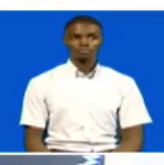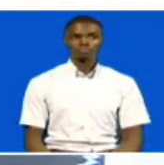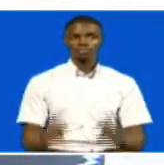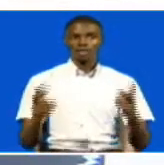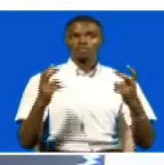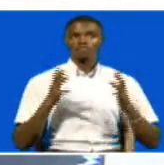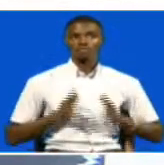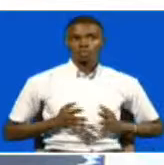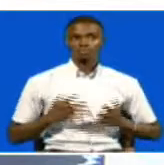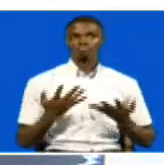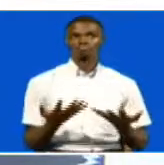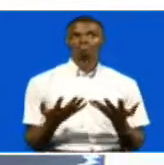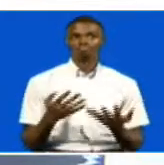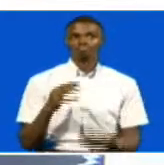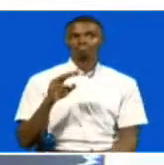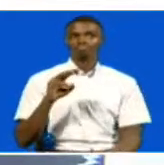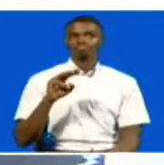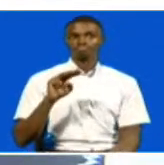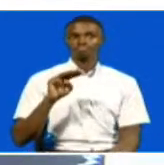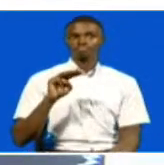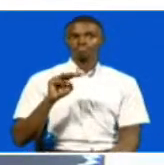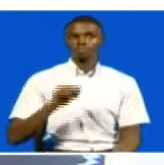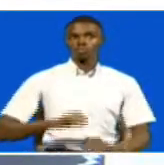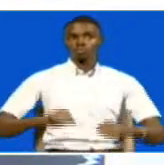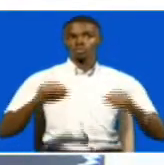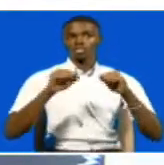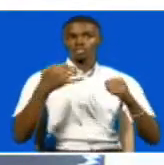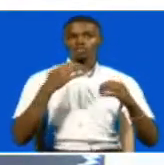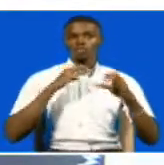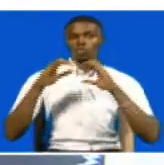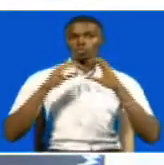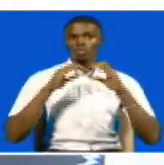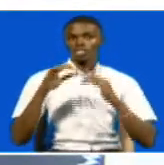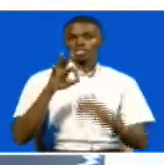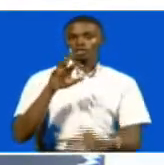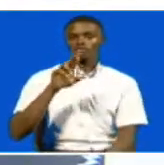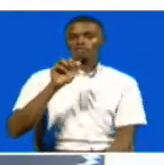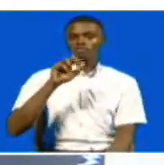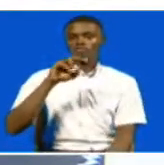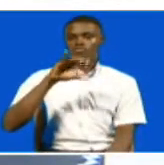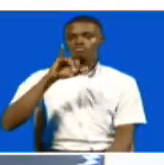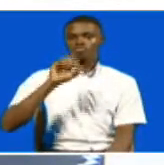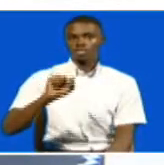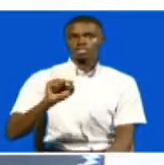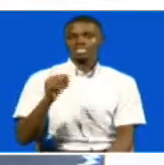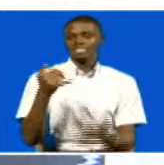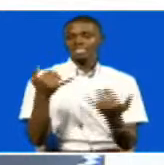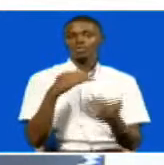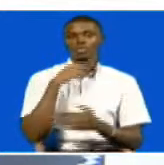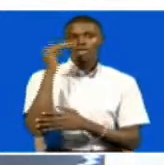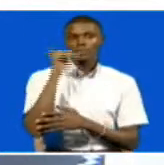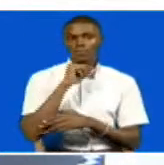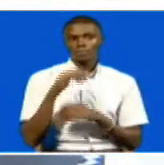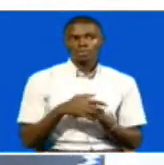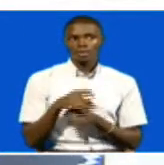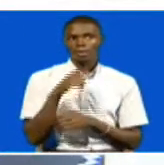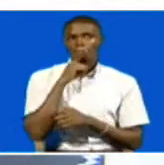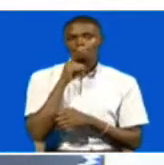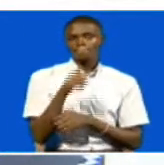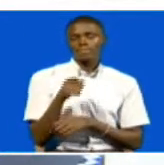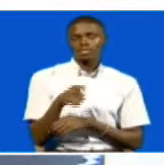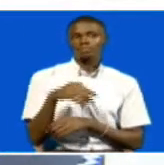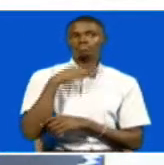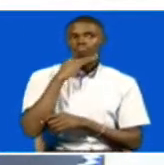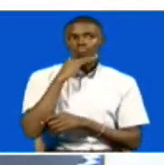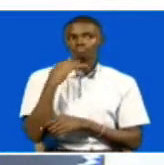Na mtazamaji, aliyekuwa mkurugenzi mkuu wa mamlaka ya mawasiliano nchini Francis Wangusi ameaga dunia. Bwana Wangusi ameaga